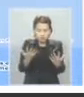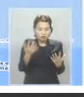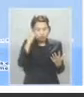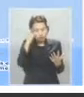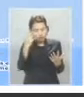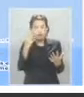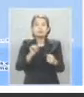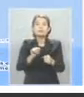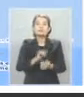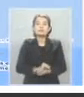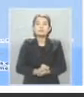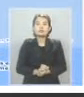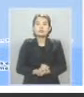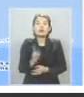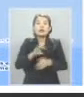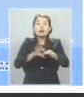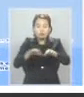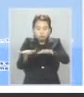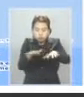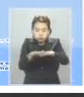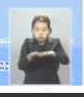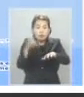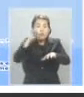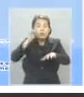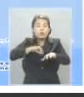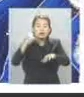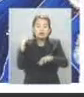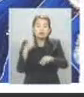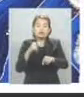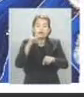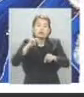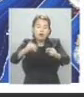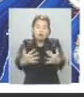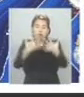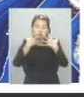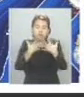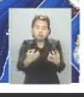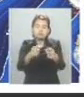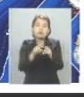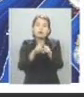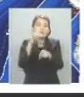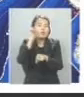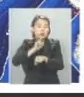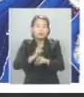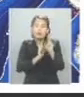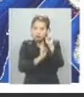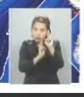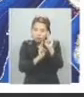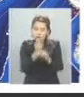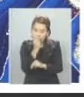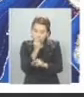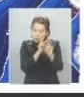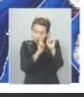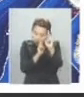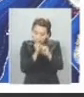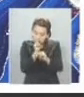ข้อสังเกตว่าแผ่นดินไหวขนาดใหญ่ทุกครั้งจะเกิดเหตุ after shock ตามมาต่อเนื่องทุกครั้งจึงเป็นสิ่งที่ต้องเฝ้าระวัง ไม่ใช่ประกาศ